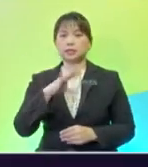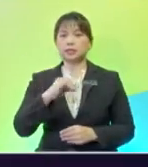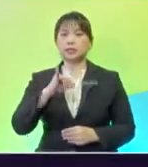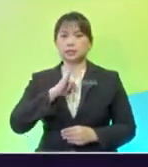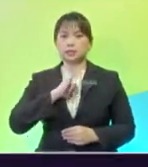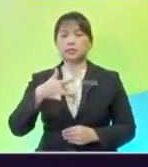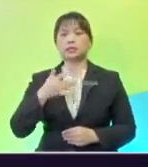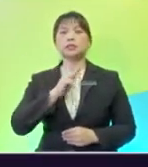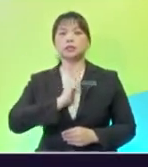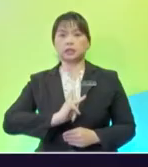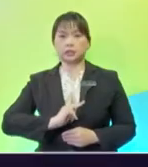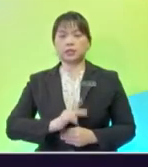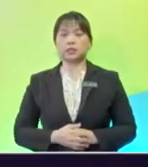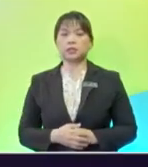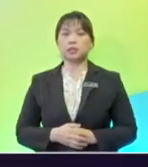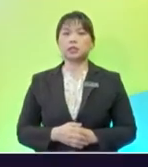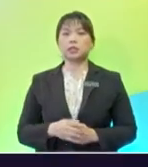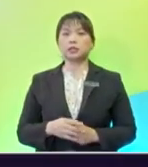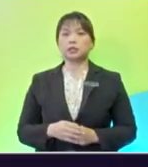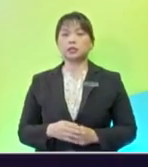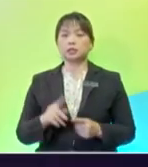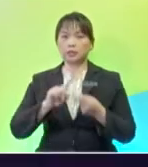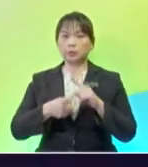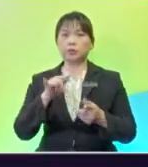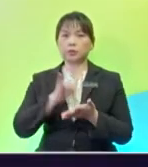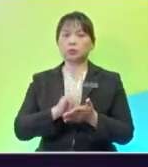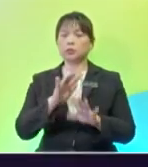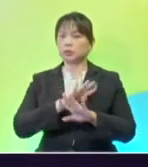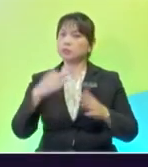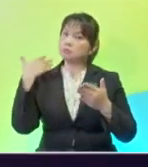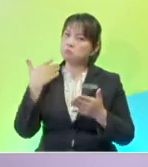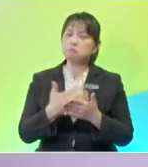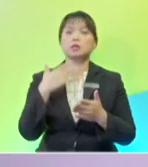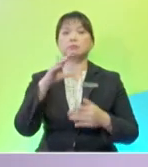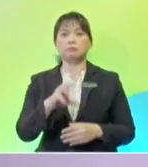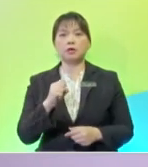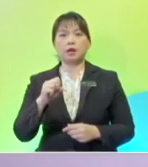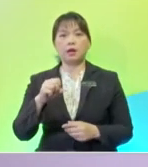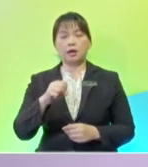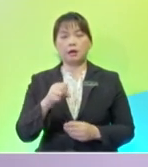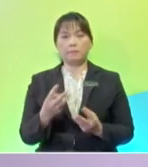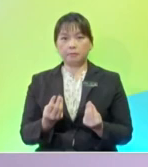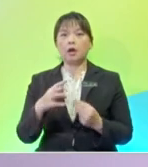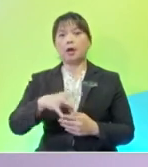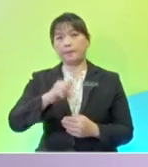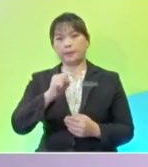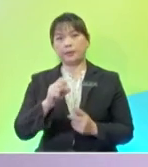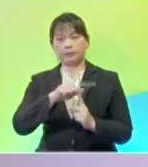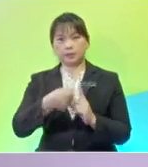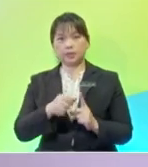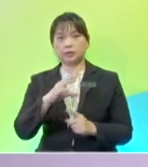hasil kasihan dekat kawan tuh tak sampai dia nak ambil jadi saya terus mendekati lelaki tersebut